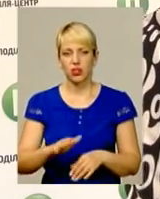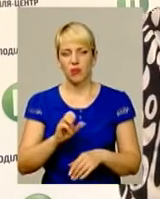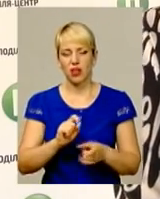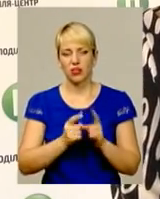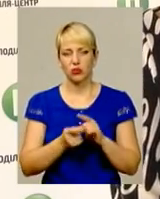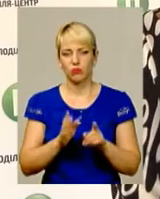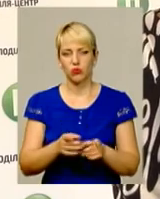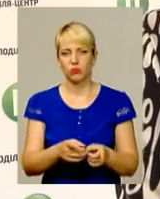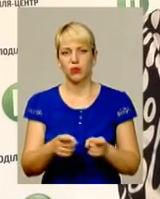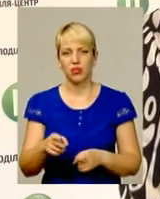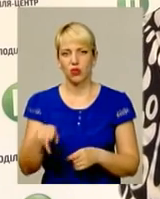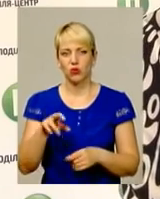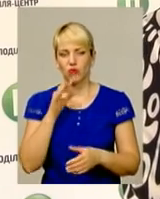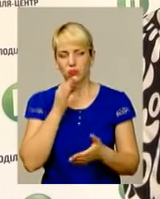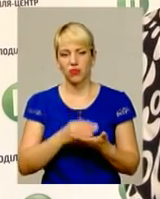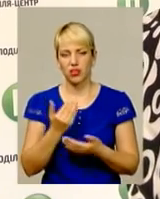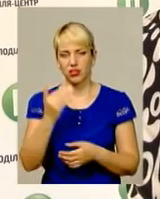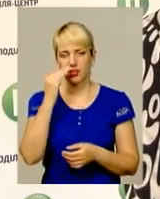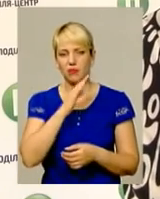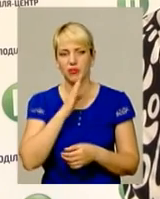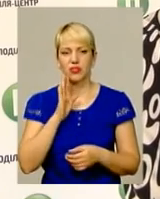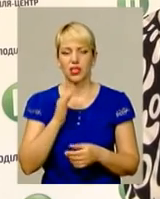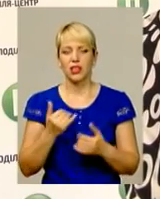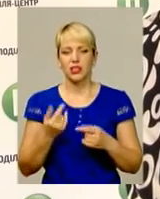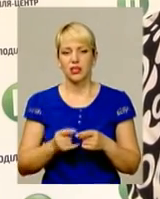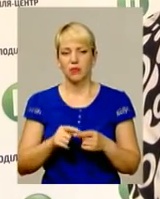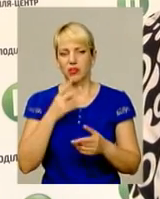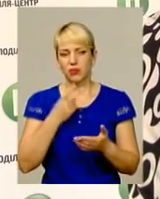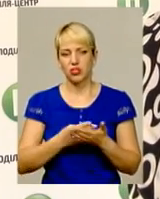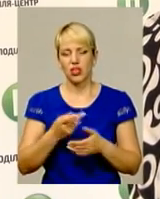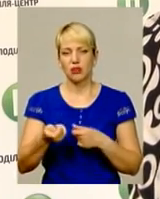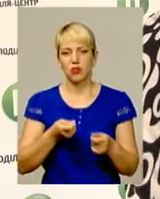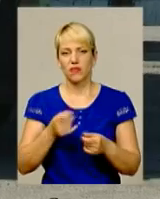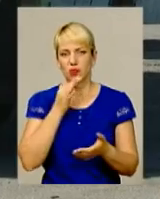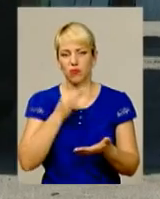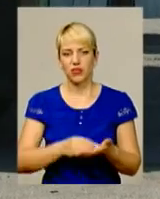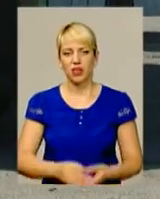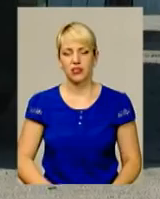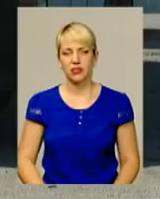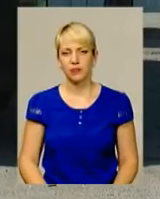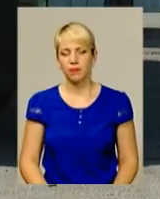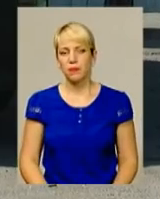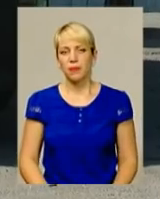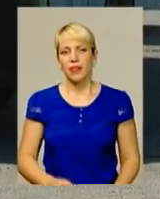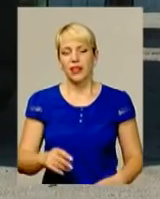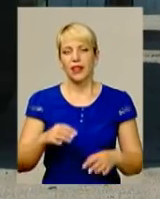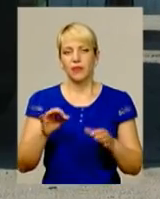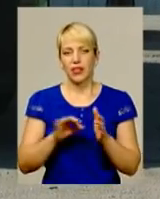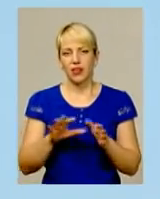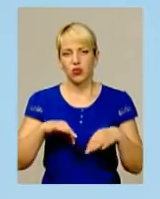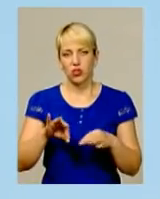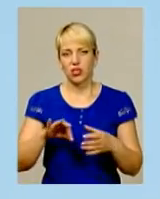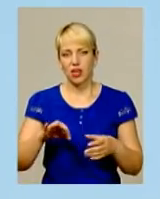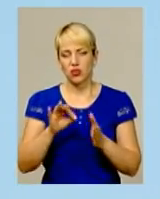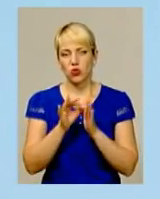будуть притягнути до відповідальності їхні батьки. В даному випадку передбачена адміністративна відповідальність. Електротранс вже оцінив суму збитків.